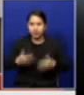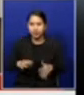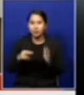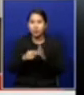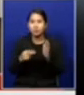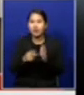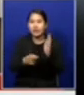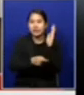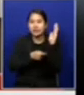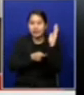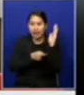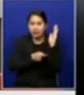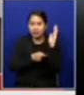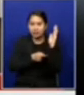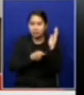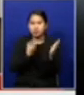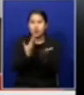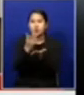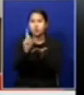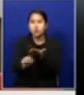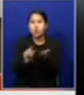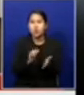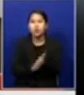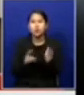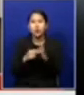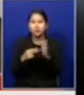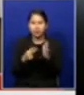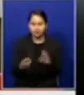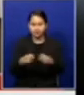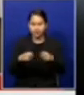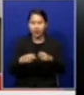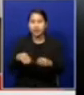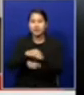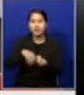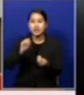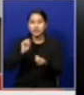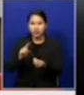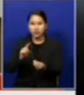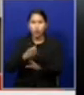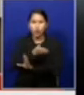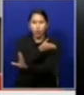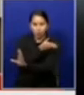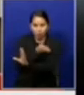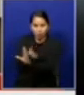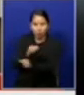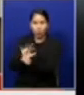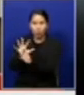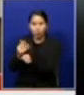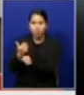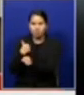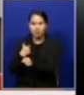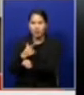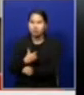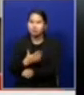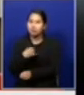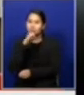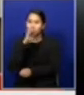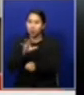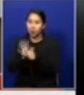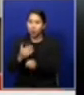พี่นี่คือปัญหาเศรษฐกิจมันเกิดขึ้นมาก่อนหน้านี้เราอย่าเอาโควิดเป็นผู้ร้